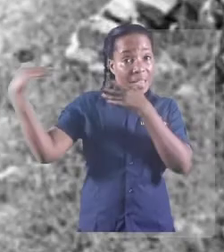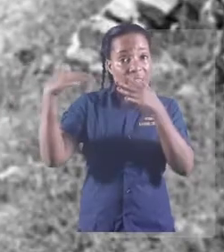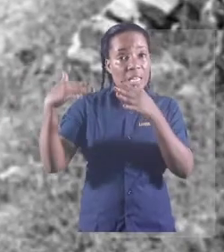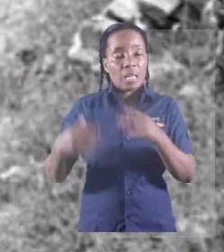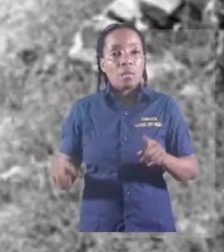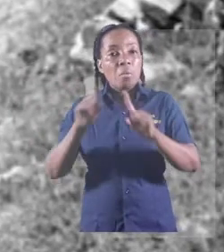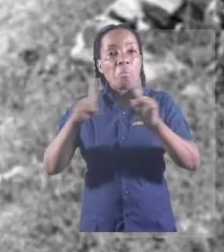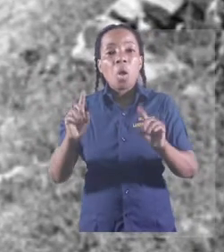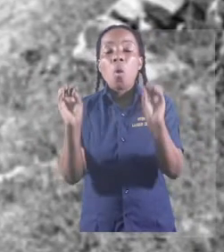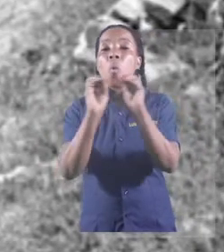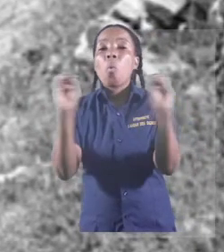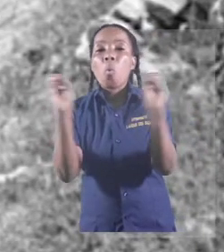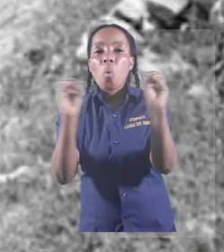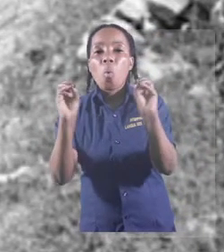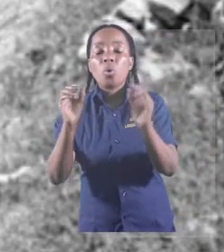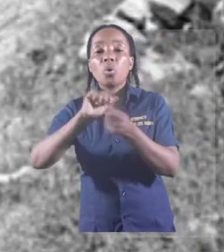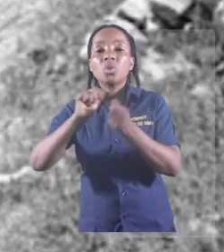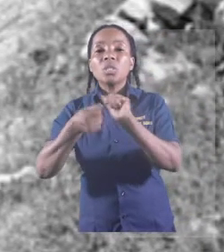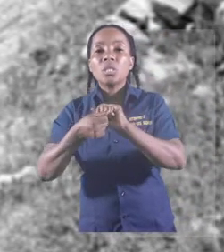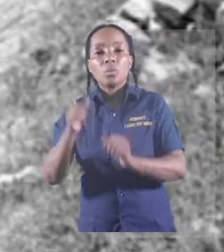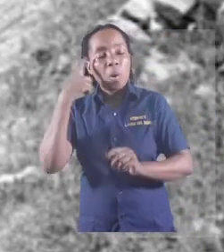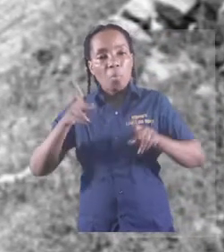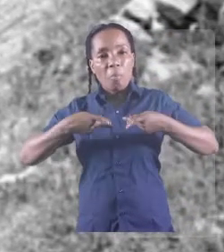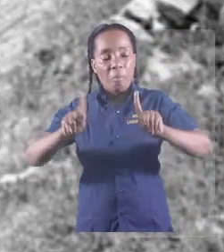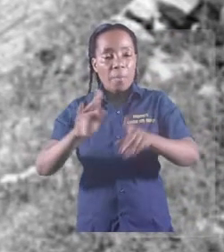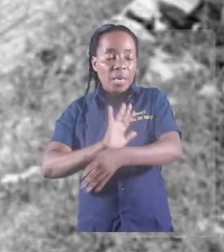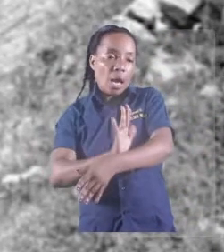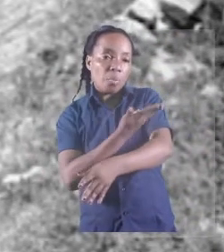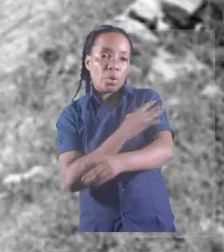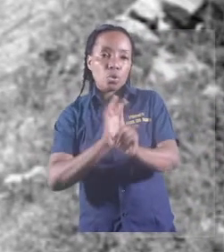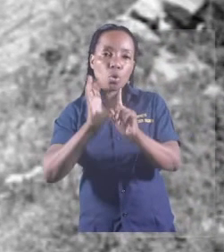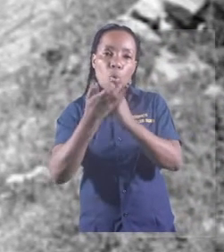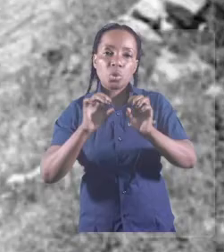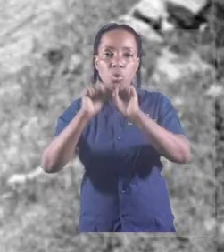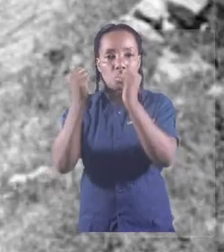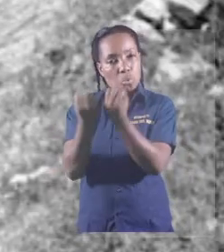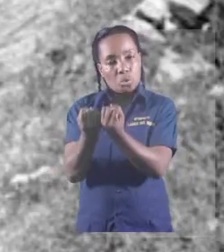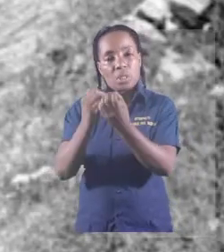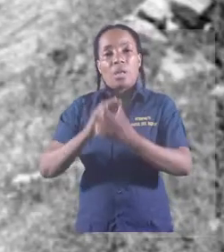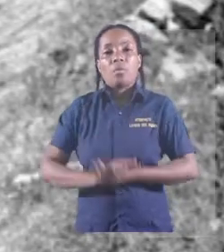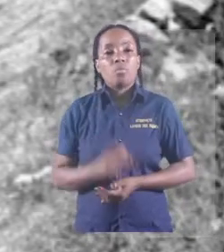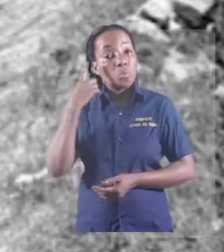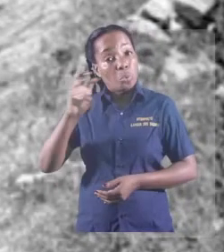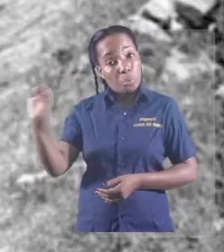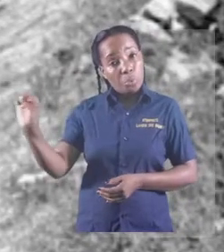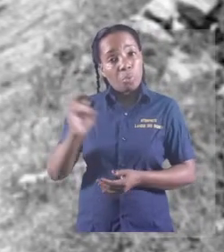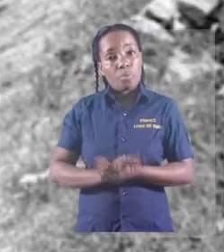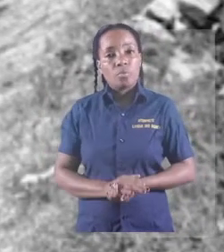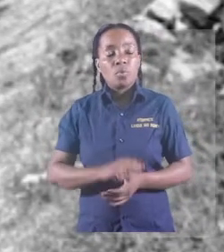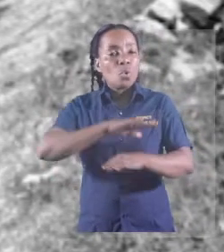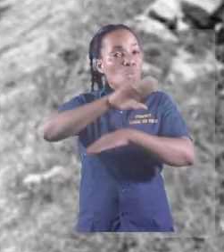guerre, aucune réforme n'était faite en leur faveur. Toutes ces